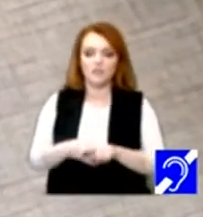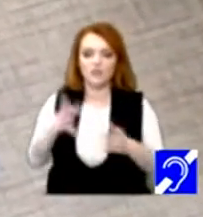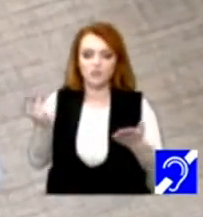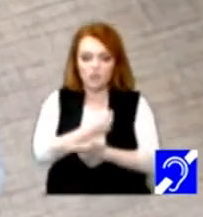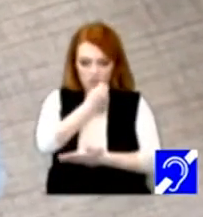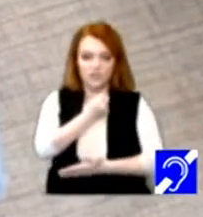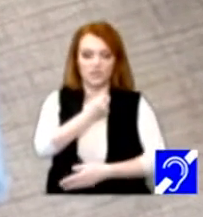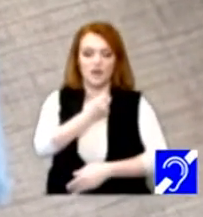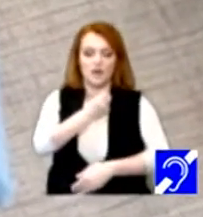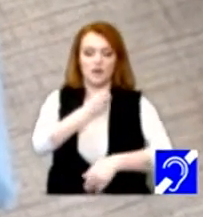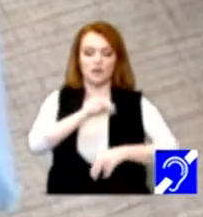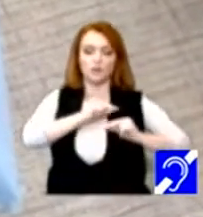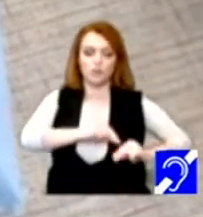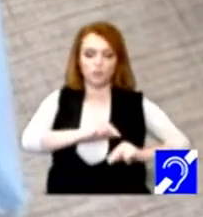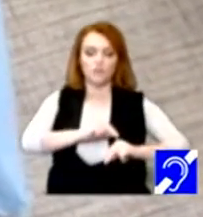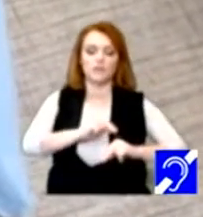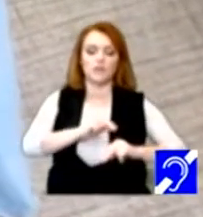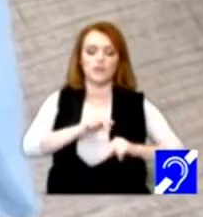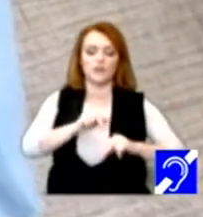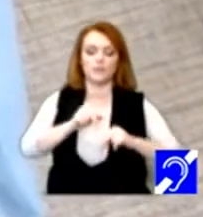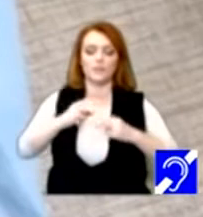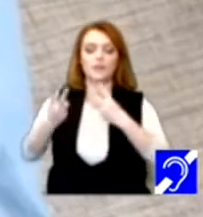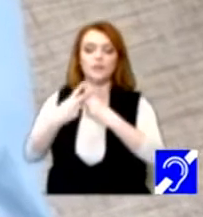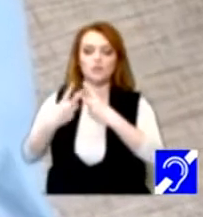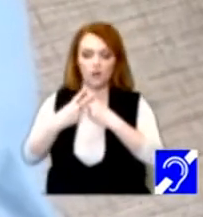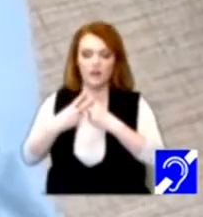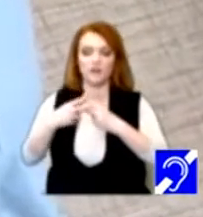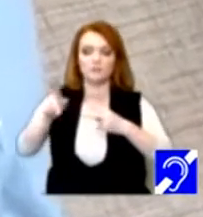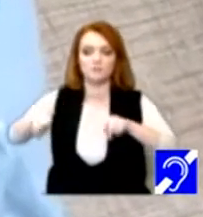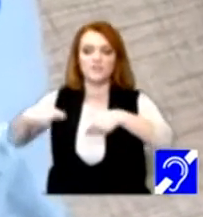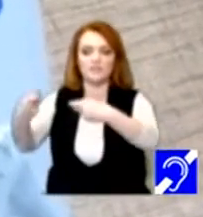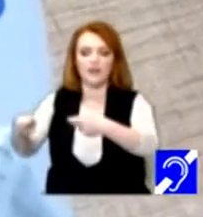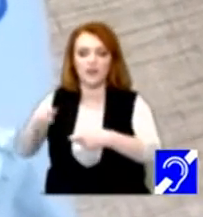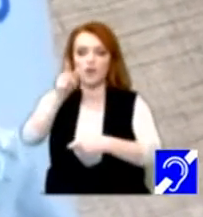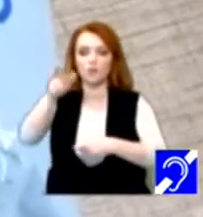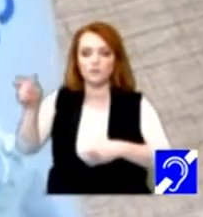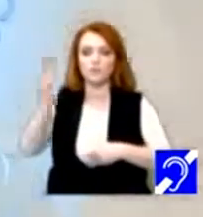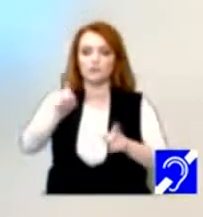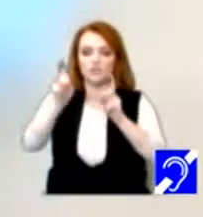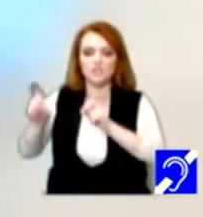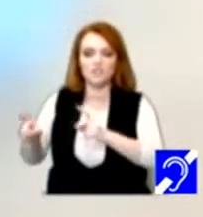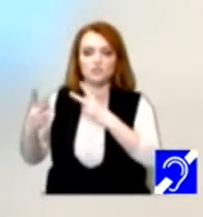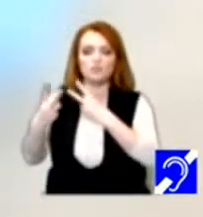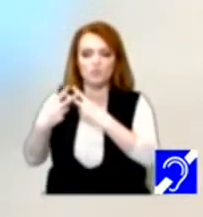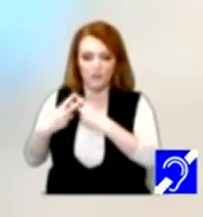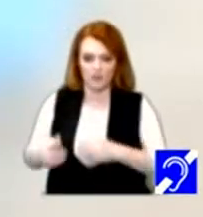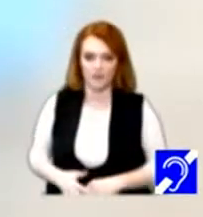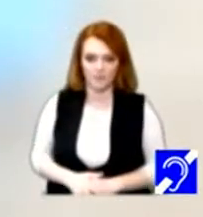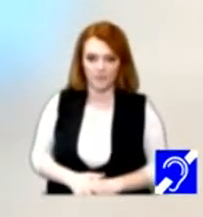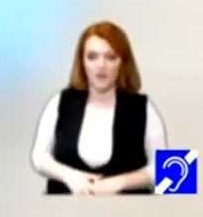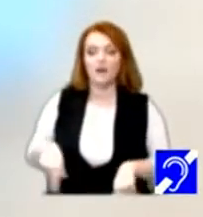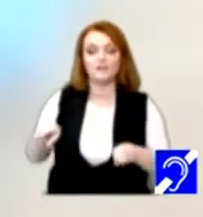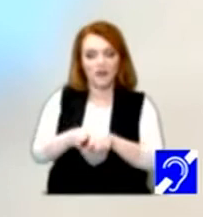cu produse alimentare transmise deținuților. În așa fel, oamenii legii le-au dat peste cap planurile unor pușcăriași de a